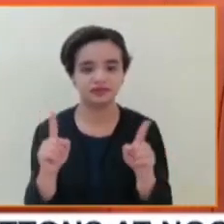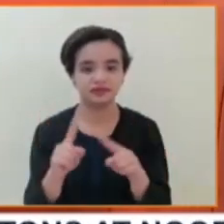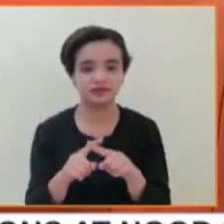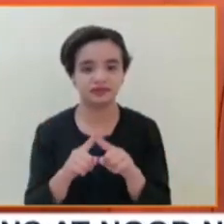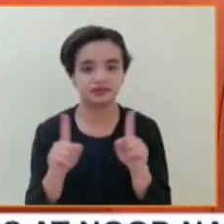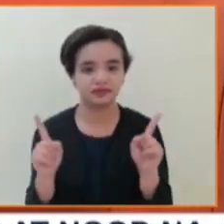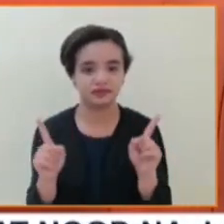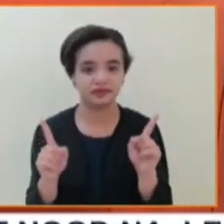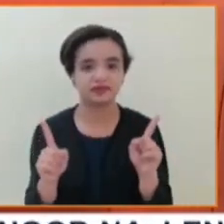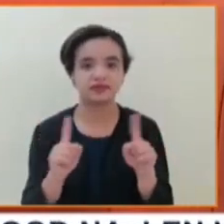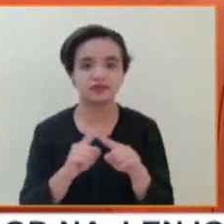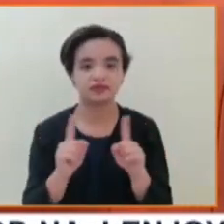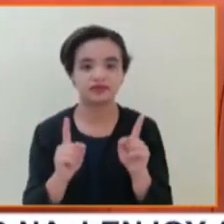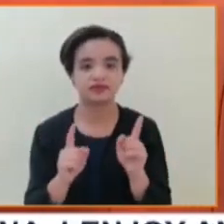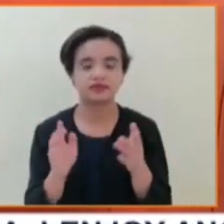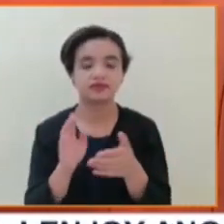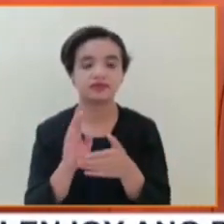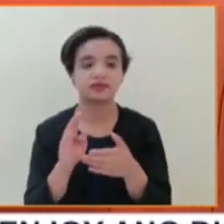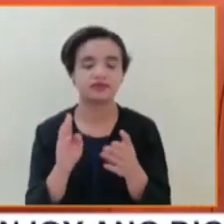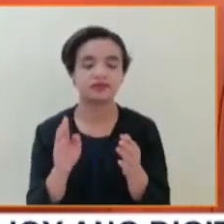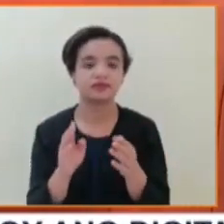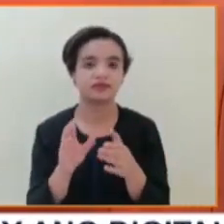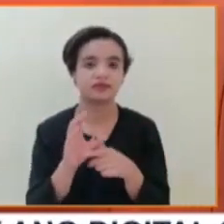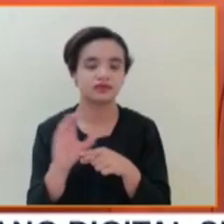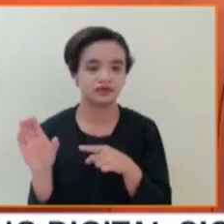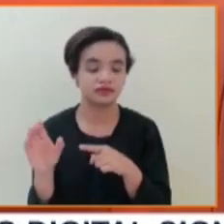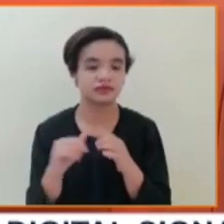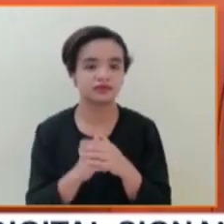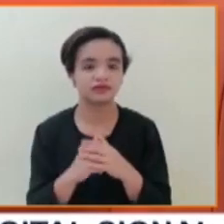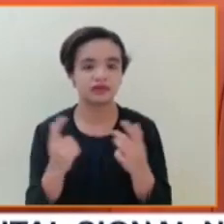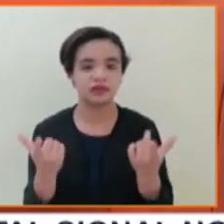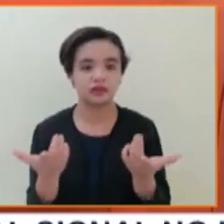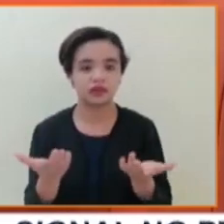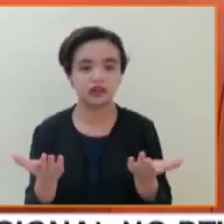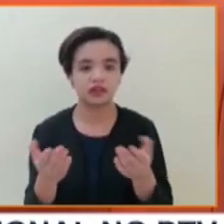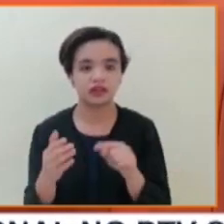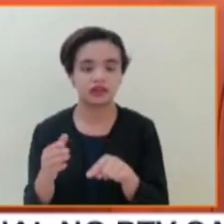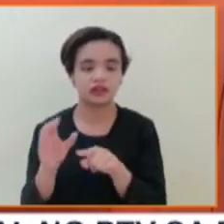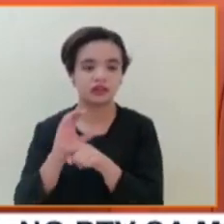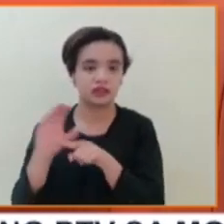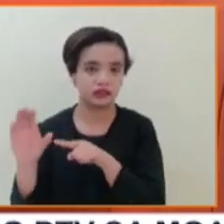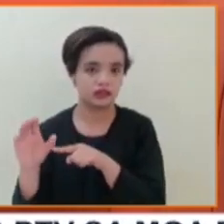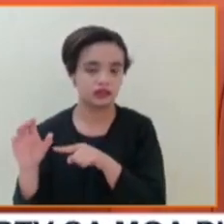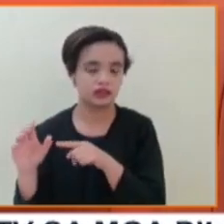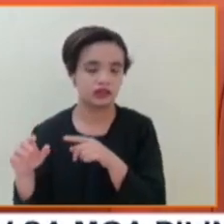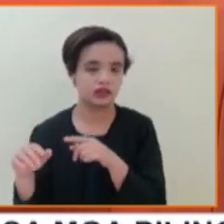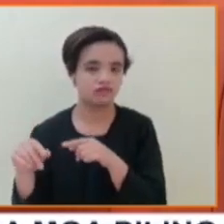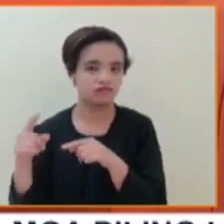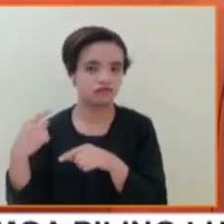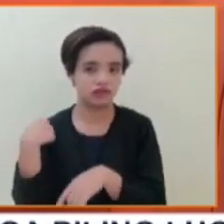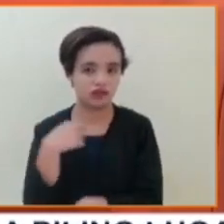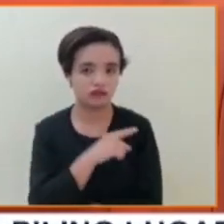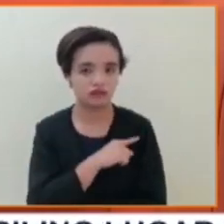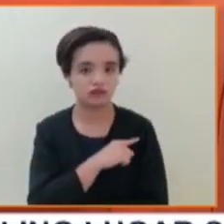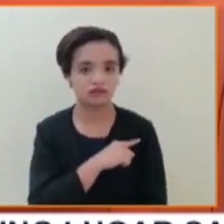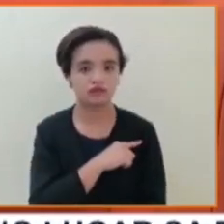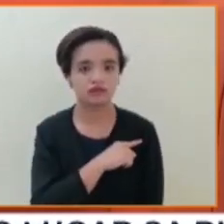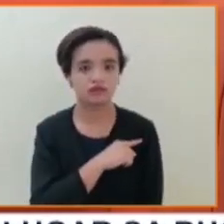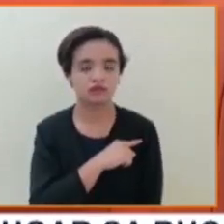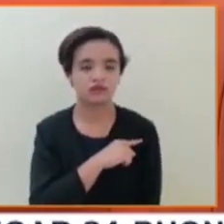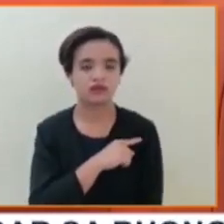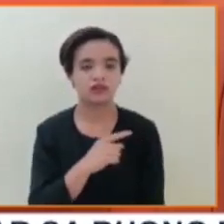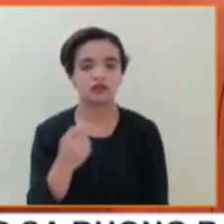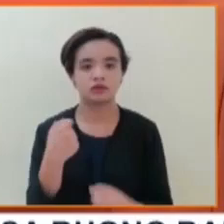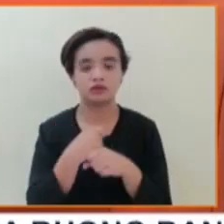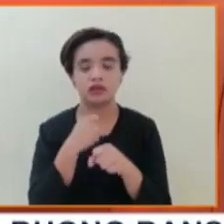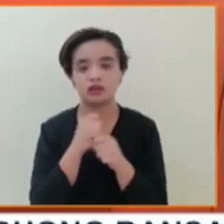ng bakod. So, basically, nandun tayo sa kabilang bakod in which tayo naman yung, gumagawa ng paraan kung paano